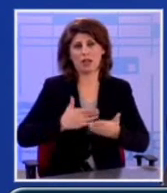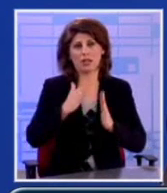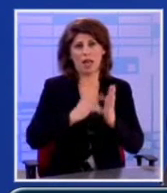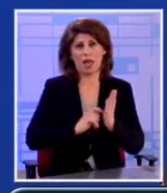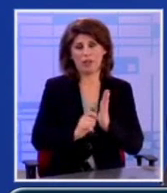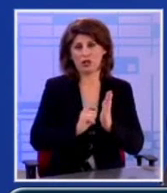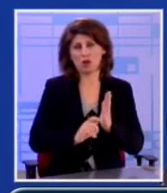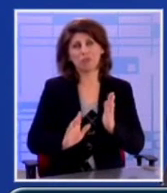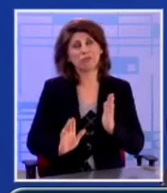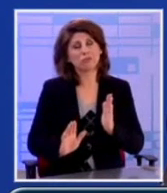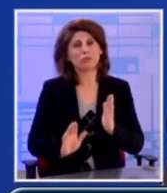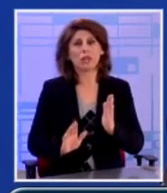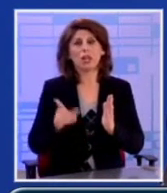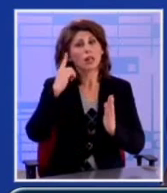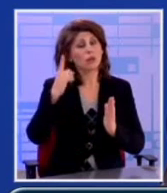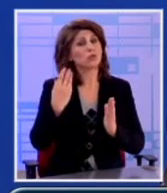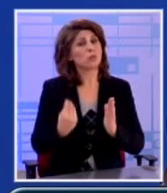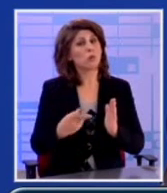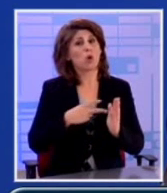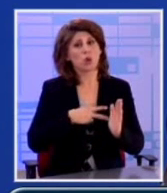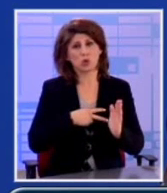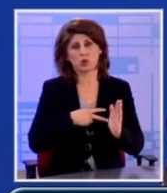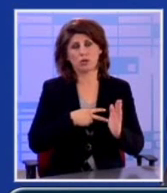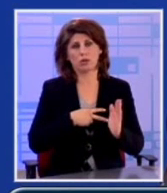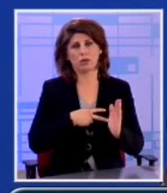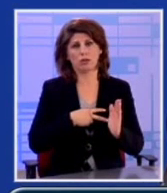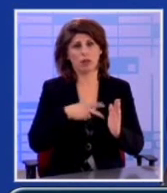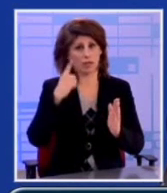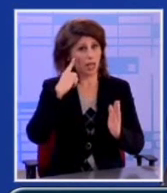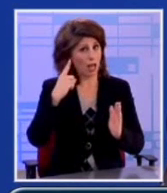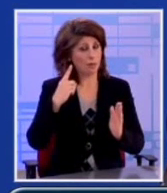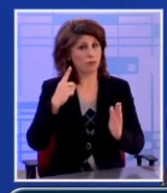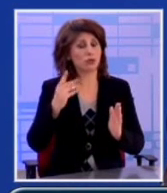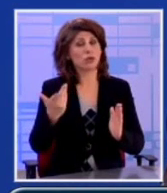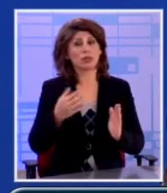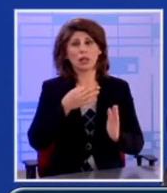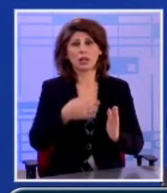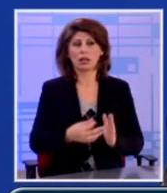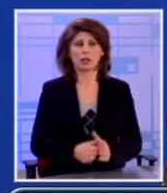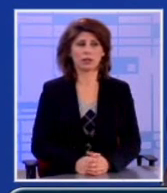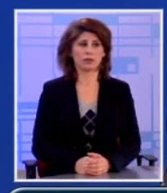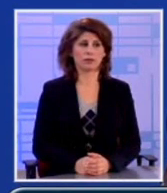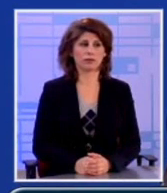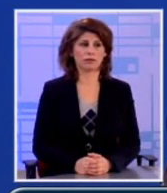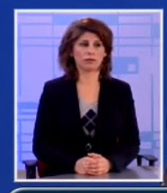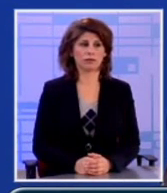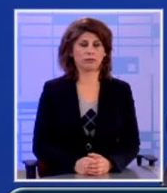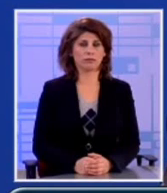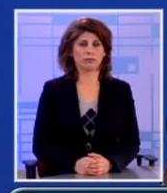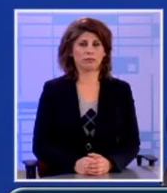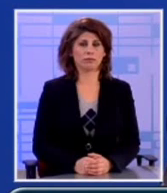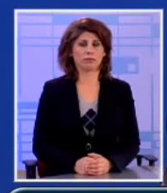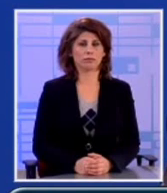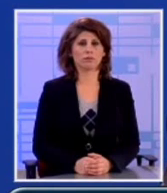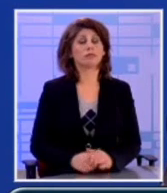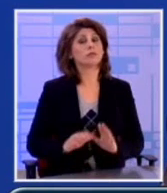επιστολών και νομίζω ότι πολύ σωστή είναι η άποψη που λέει ότι δεν είναι